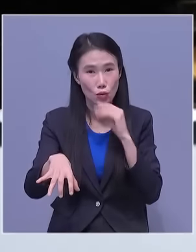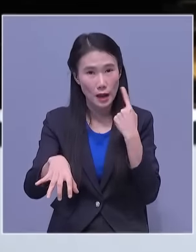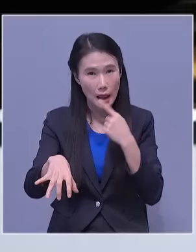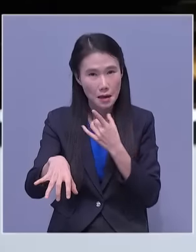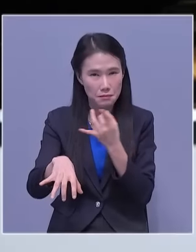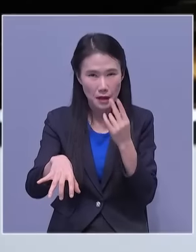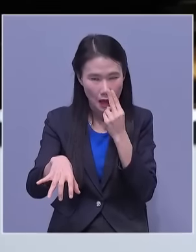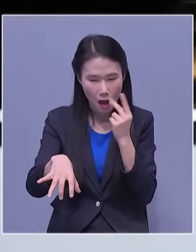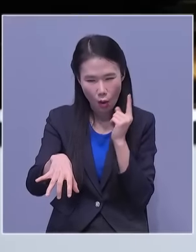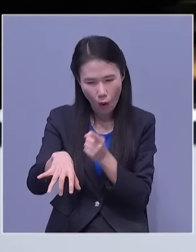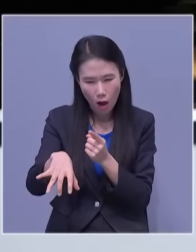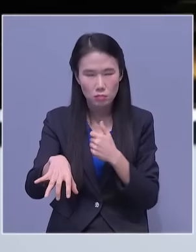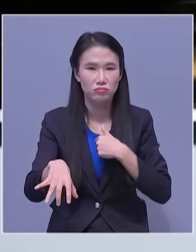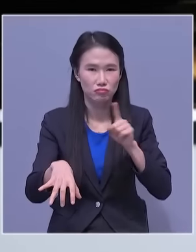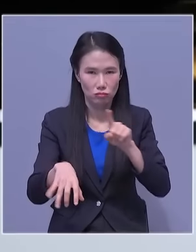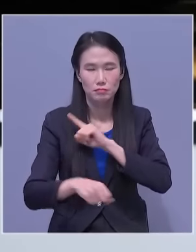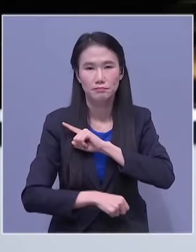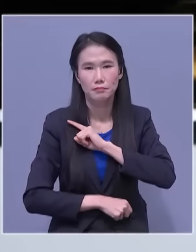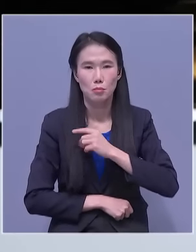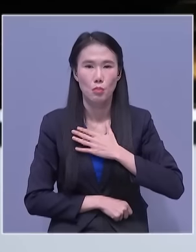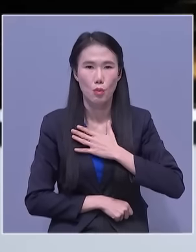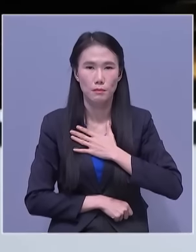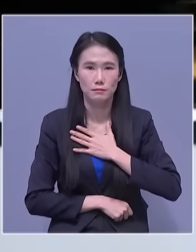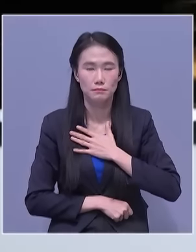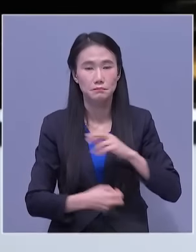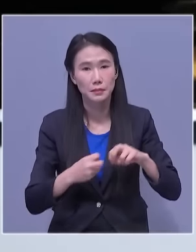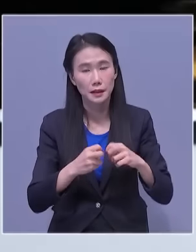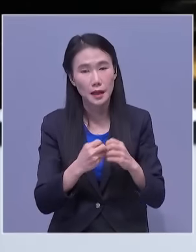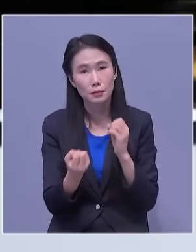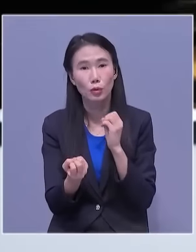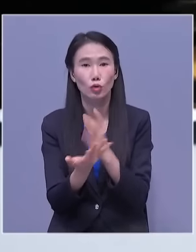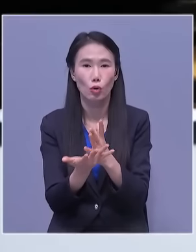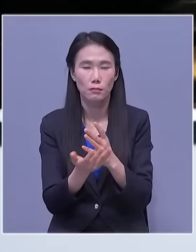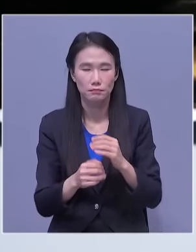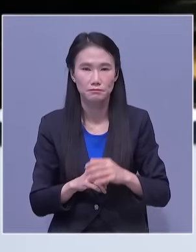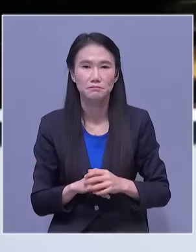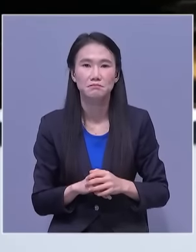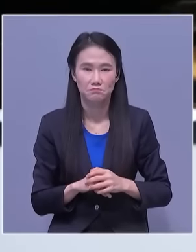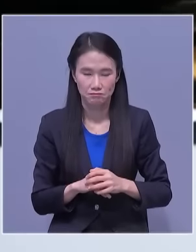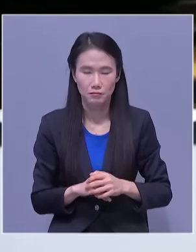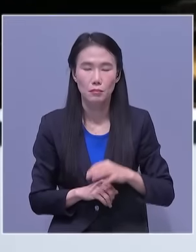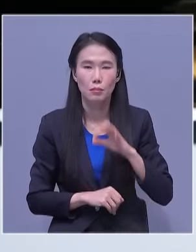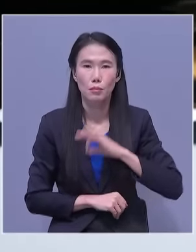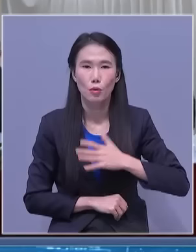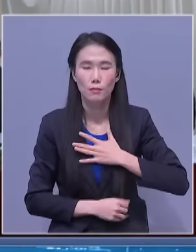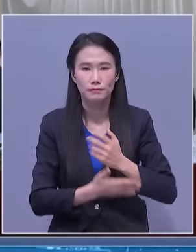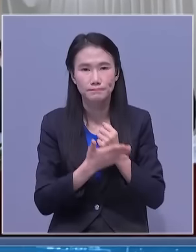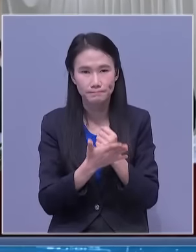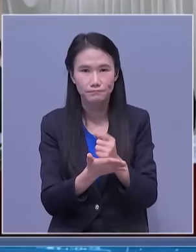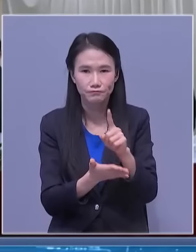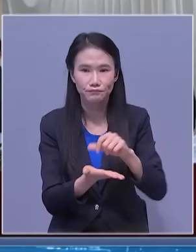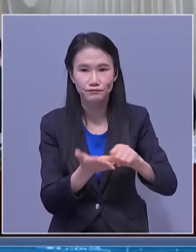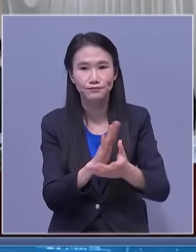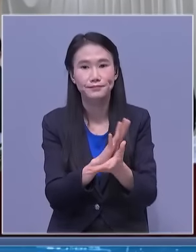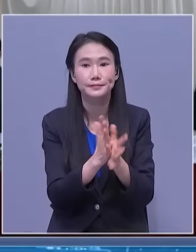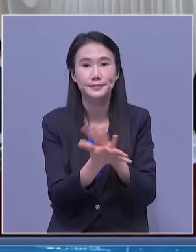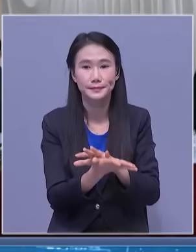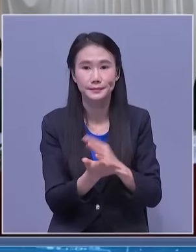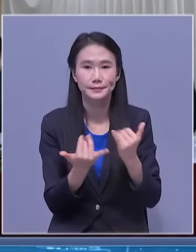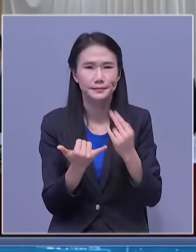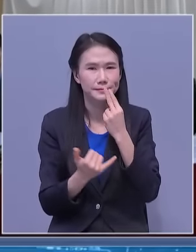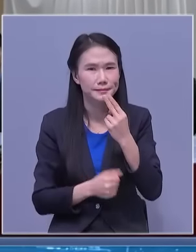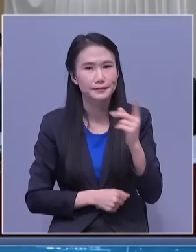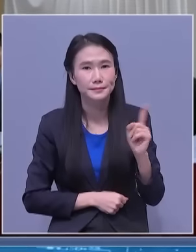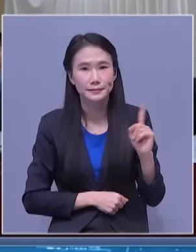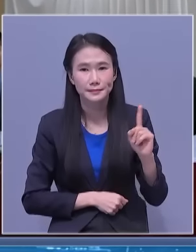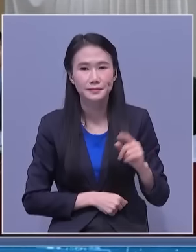อะไรที่บังเอิญว่ามากระทบโดยตรงของผมเนี่ยผมยินดีนะฮะอืขณะเดียวกัน